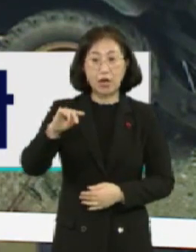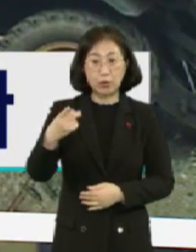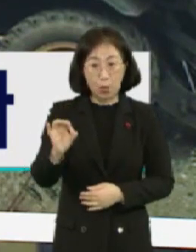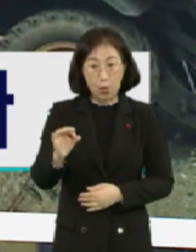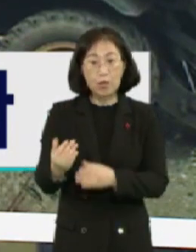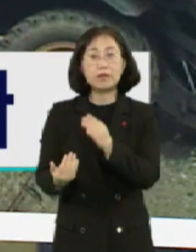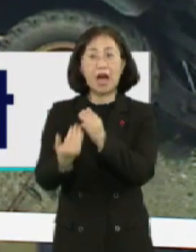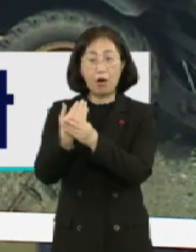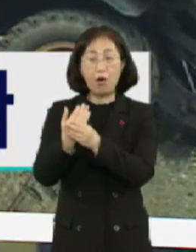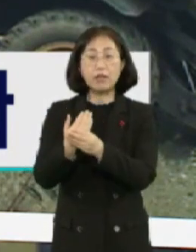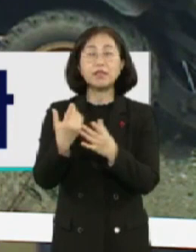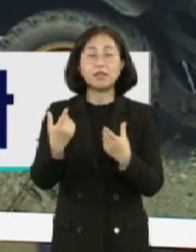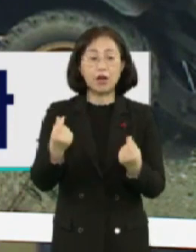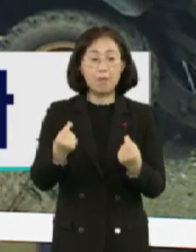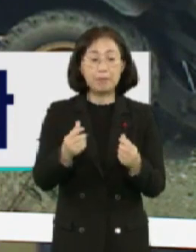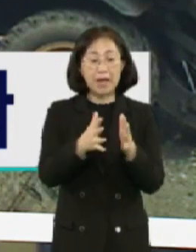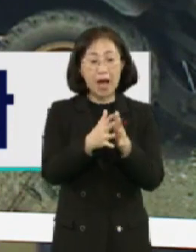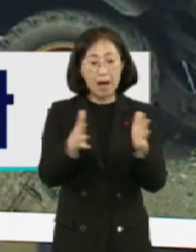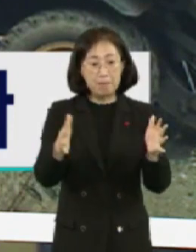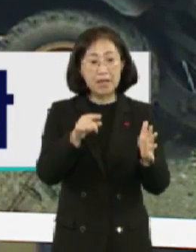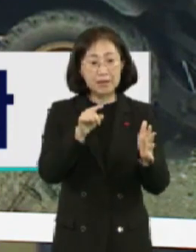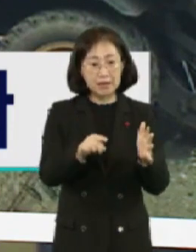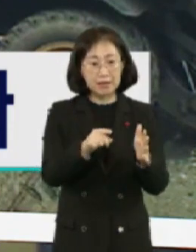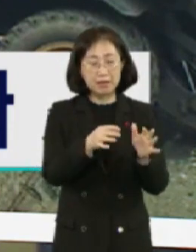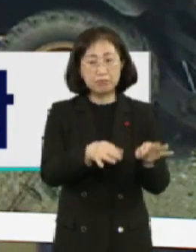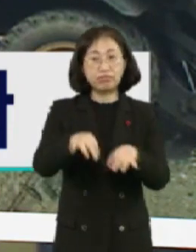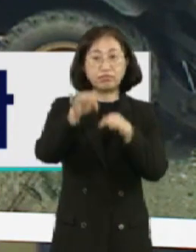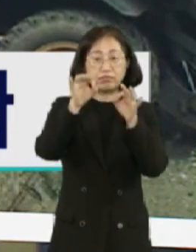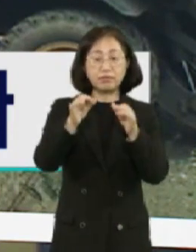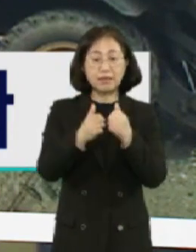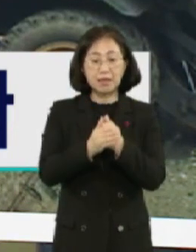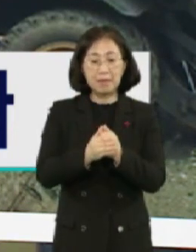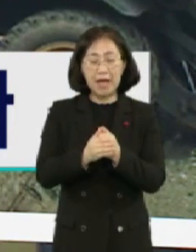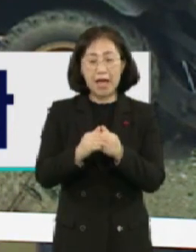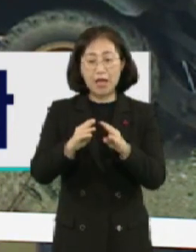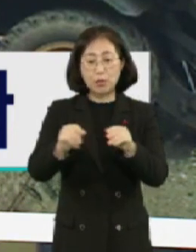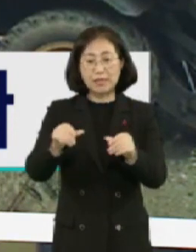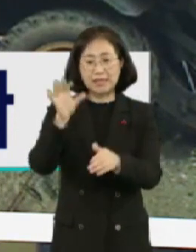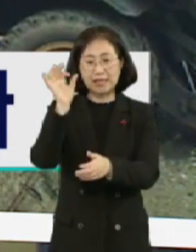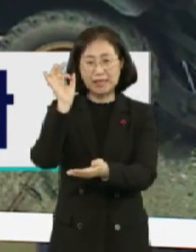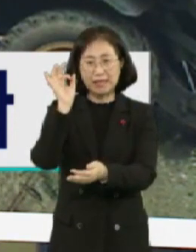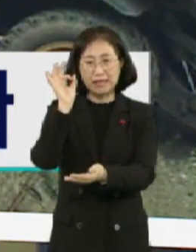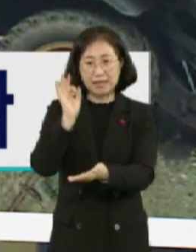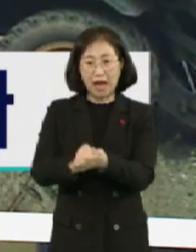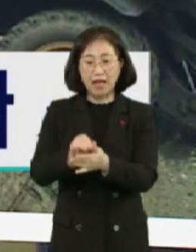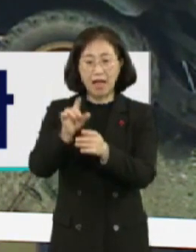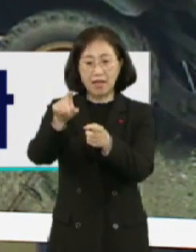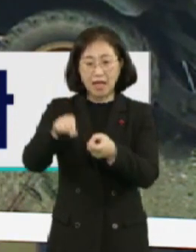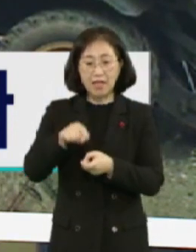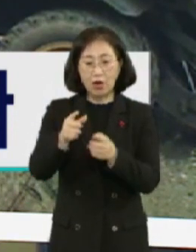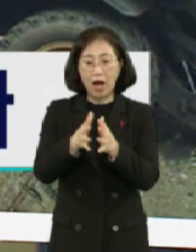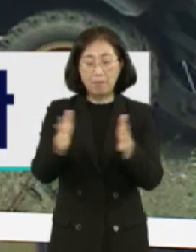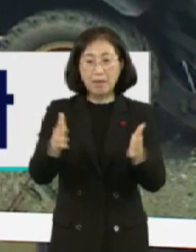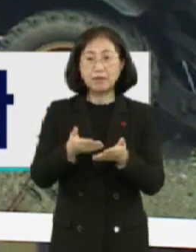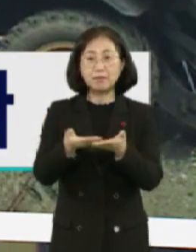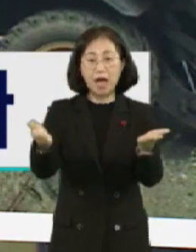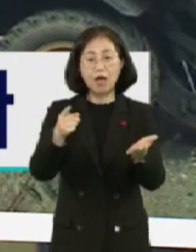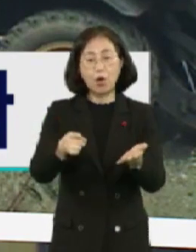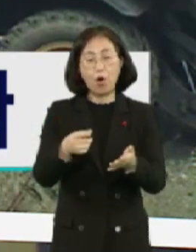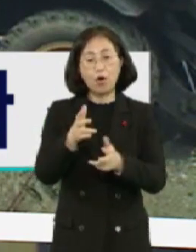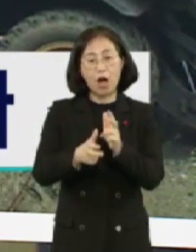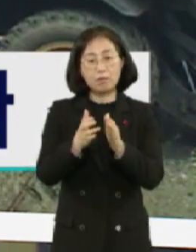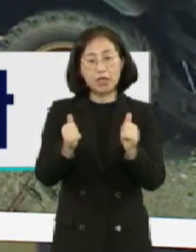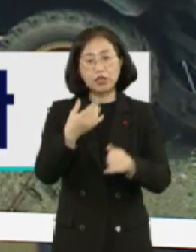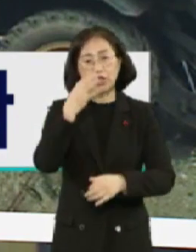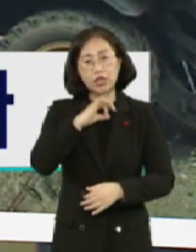사례를 들지 않더라도 아파트 분양가 급등으로 싼값에 토지를 수용한 사업 시행자들이 막대한 이익을